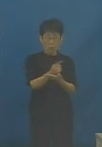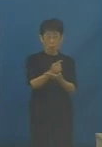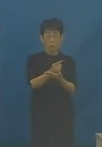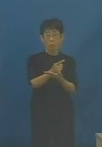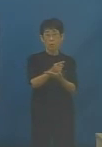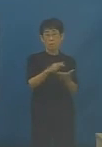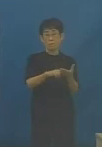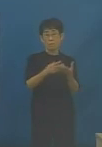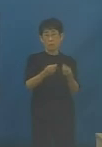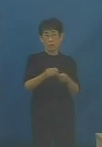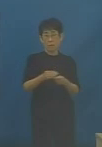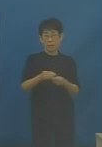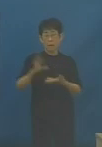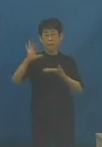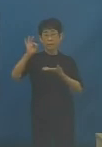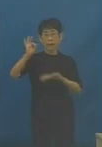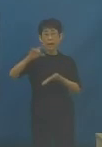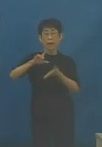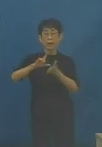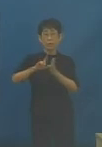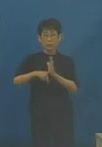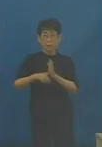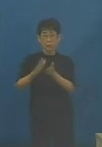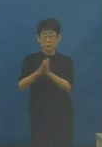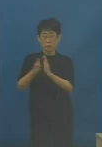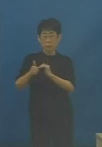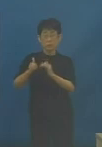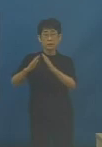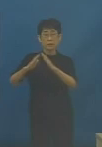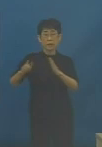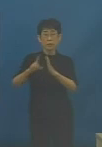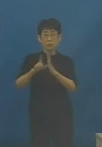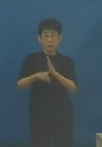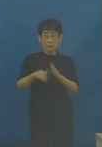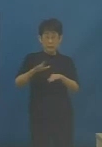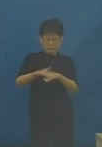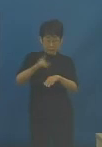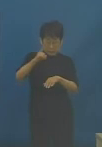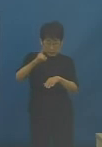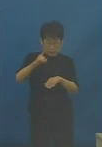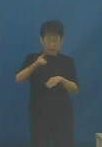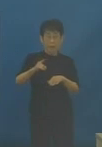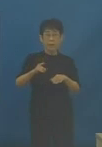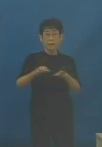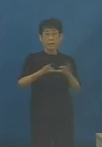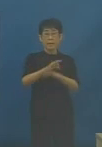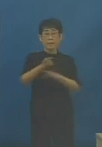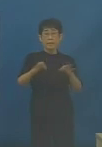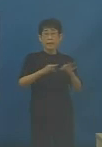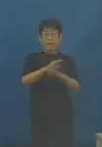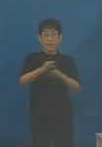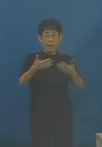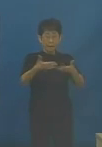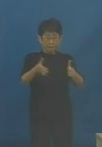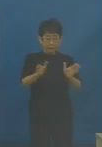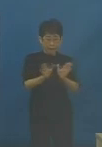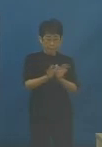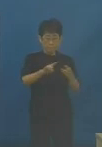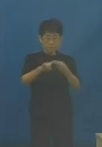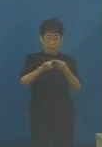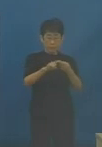良の知事会でも過去初めて経団連の方がお見えになったり、それから有識